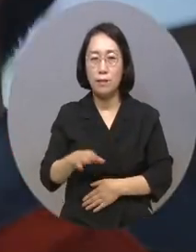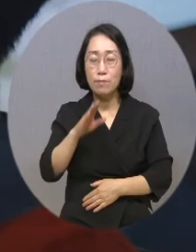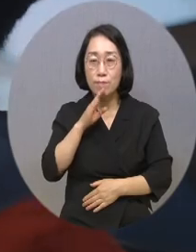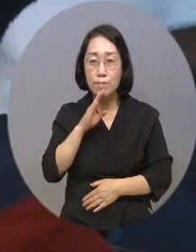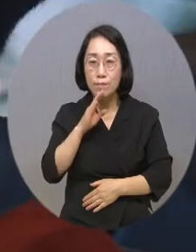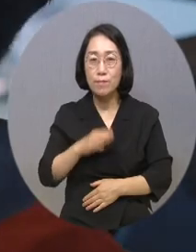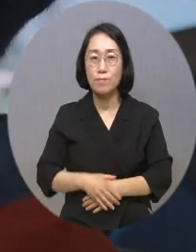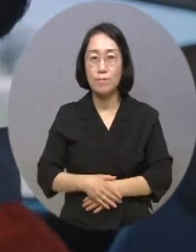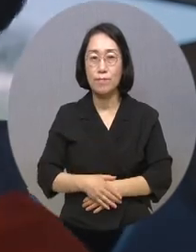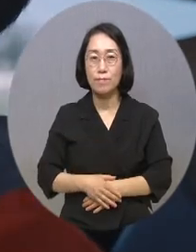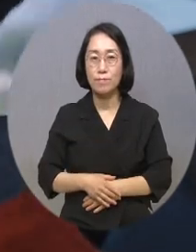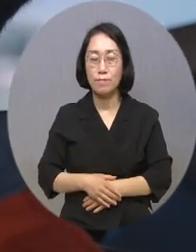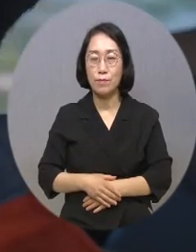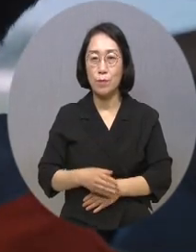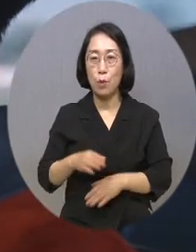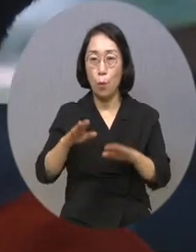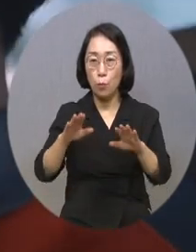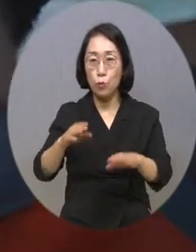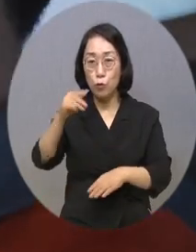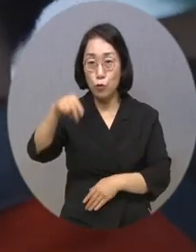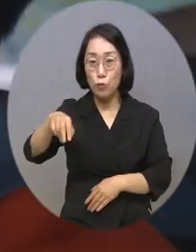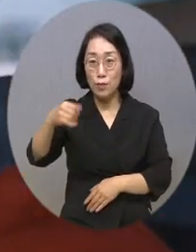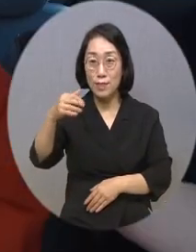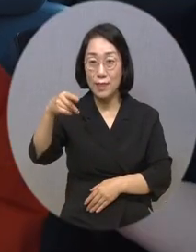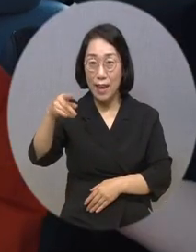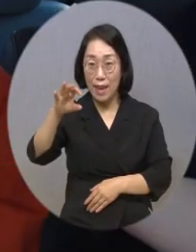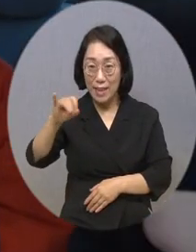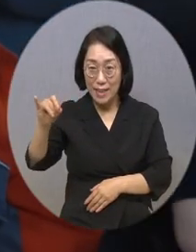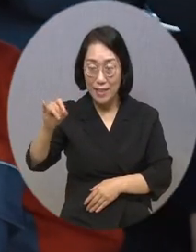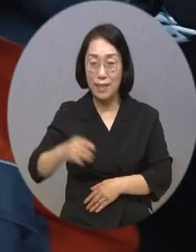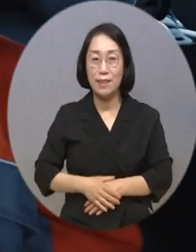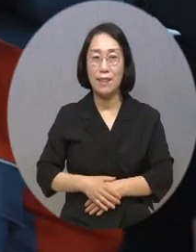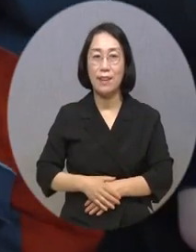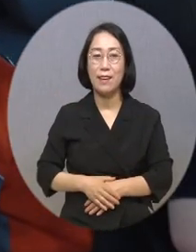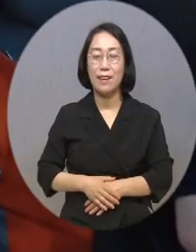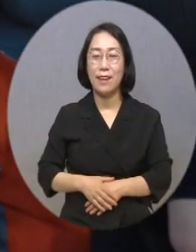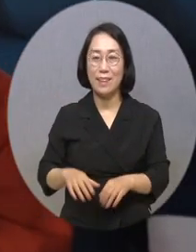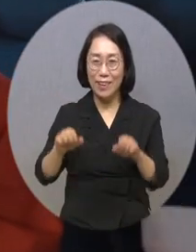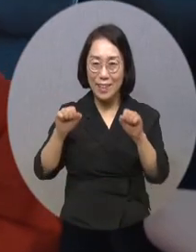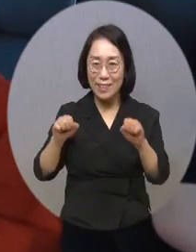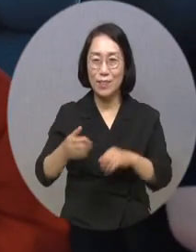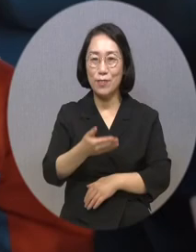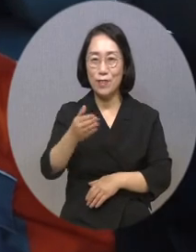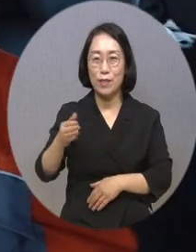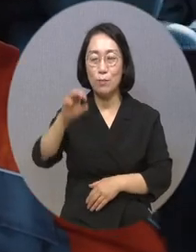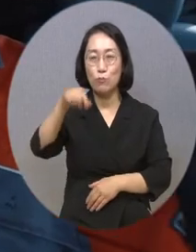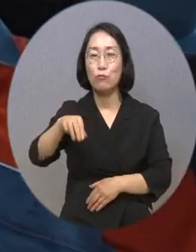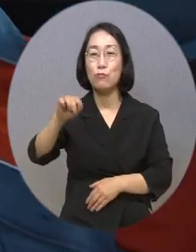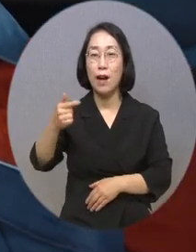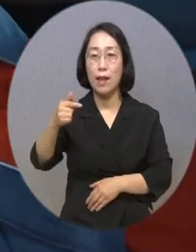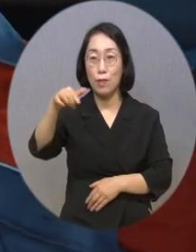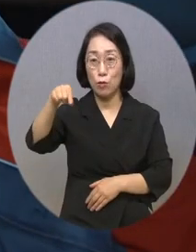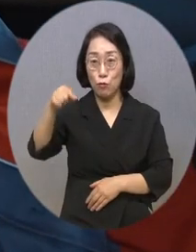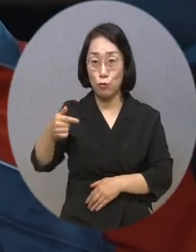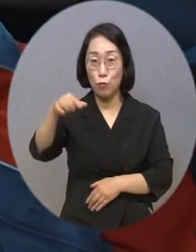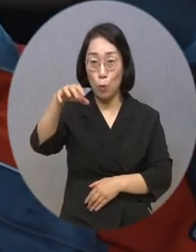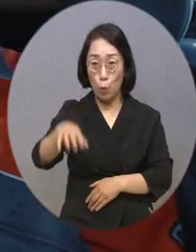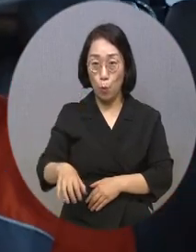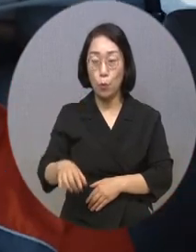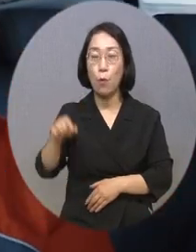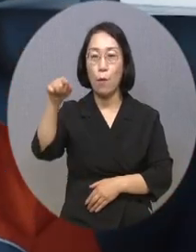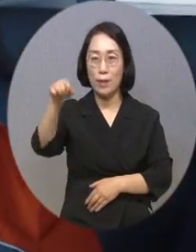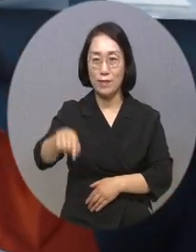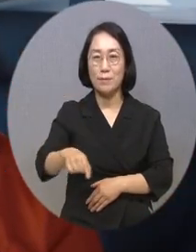투스데이! 타코 투스데이! 타코 두 개가 기다리고 있다. 네, 안녕하세요. 예, 저희는 지금 전라남도 무안군에 위치해 있습니다.